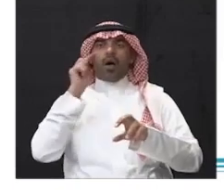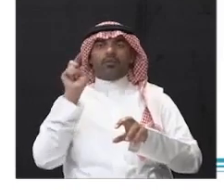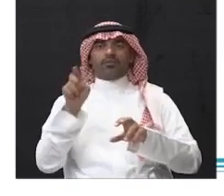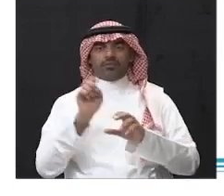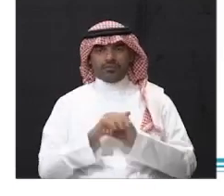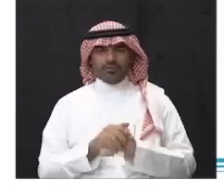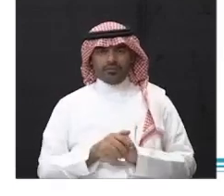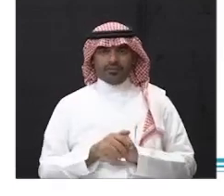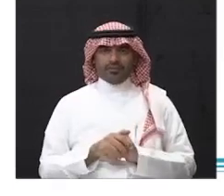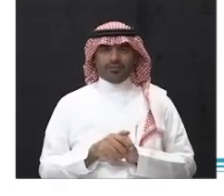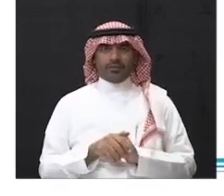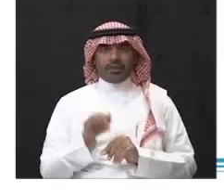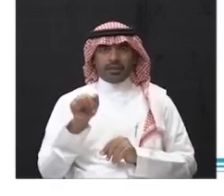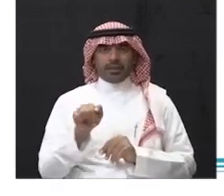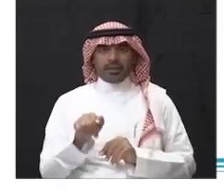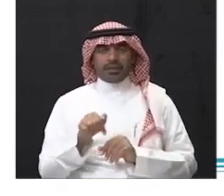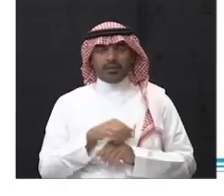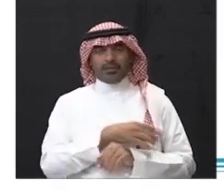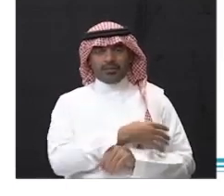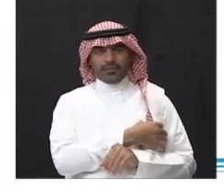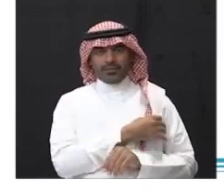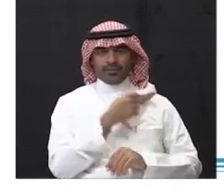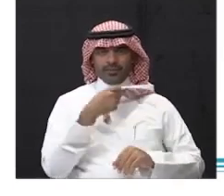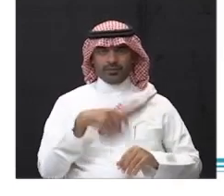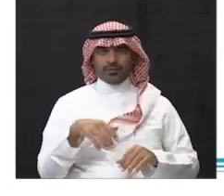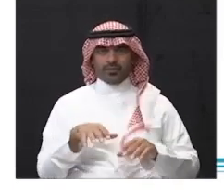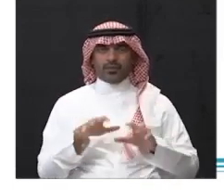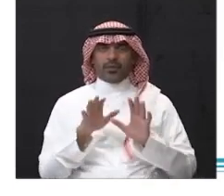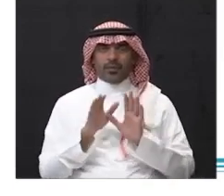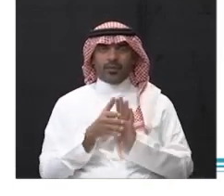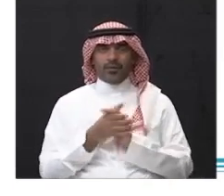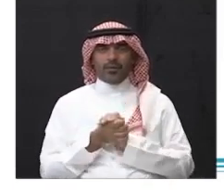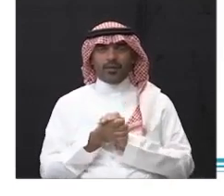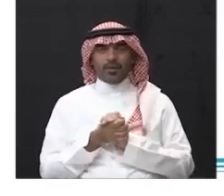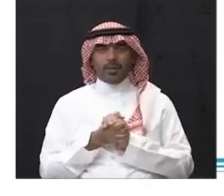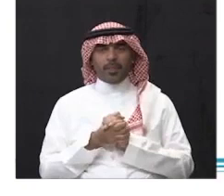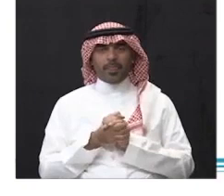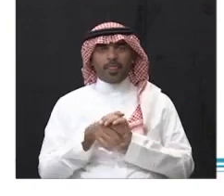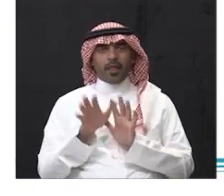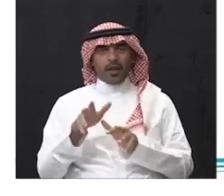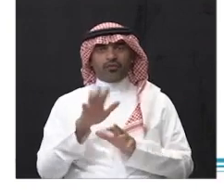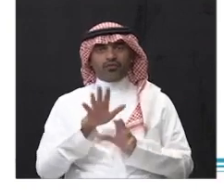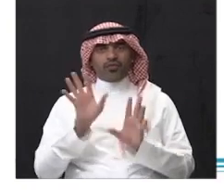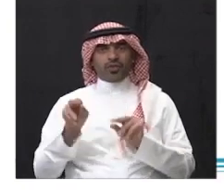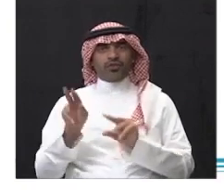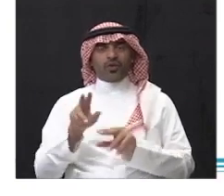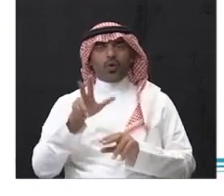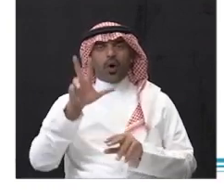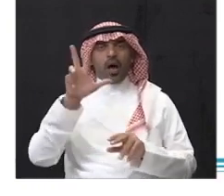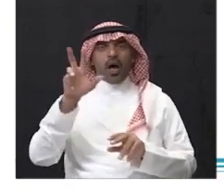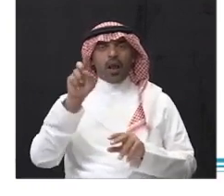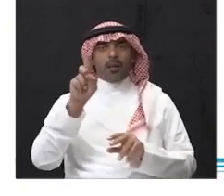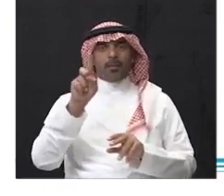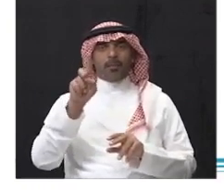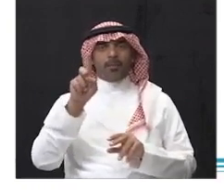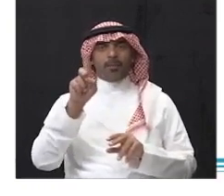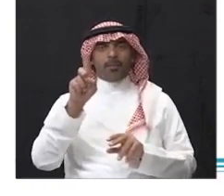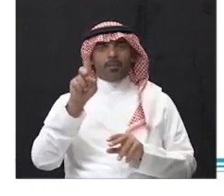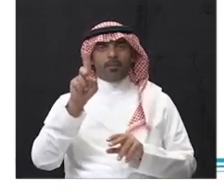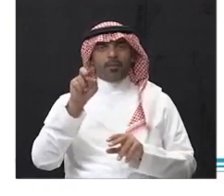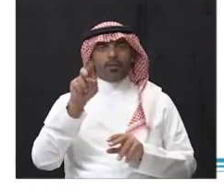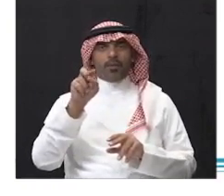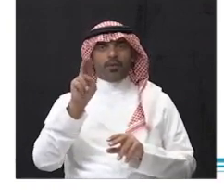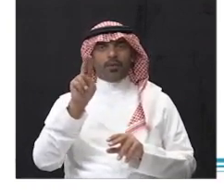ما زلنا الآن في أبرز الكشوف الجغرافية. الكشوف الجغرافية البرتغالية فاسكو دا جاما